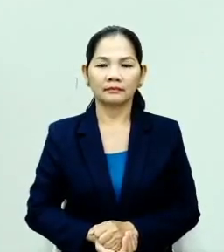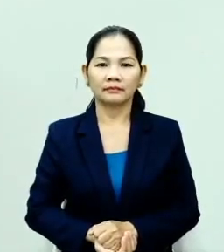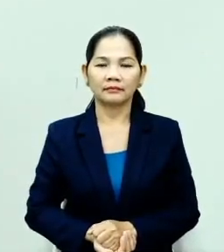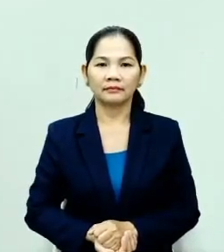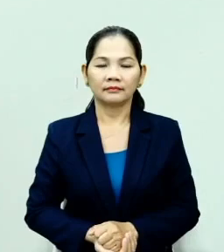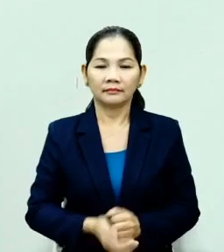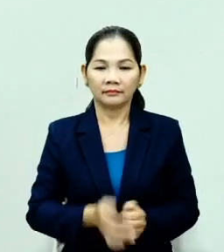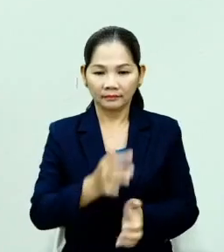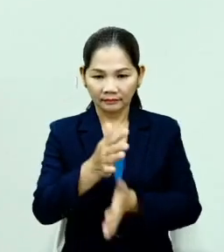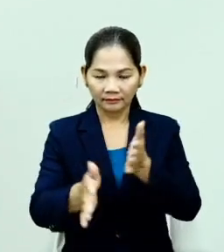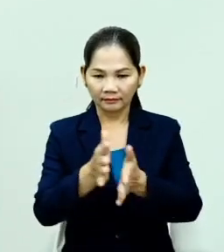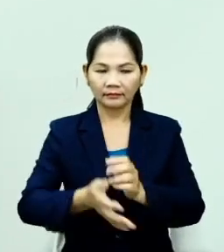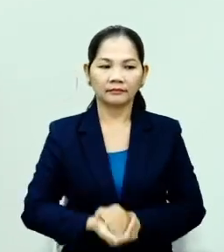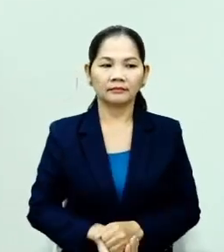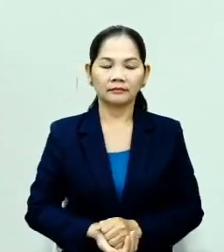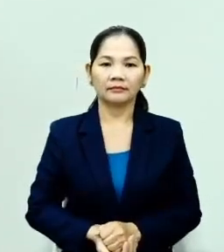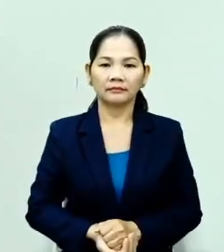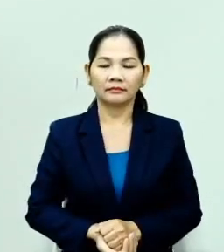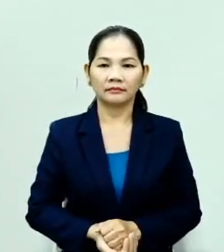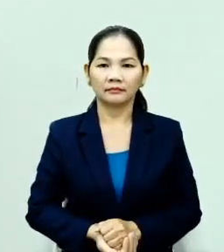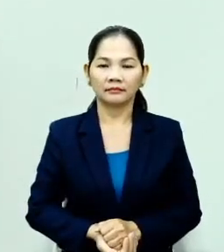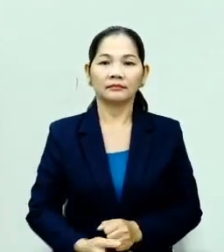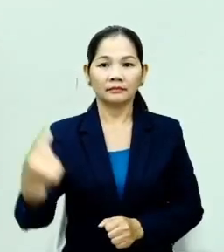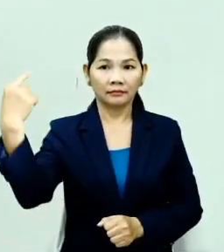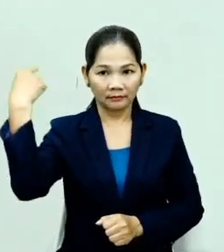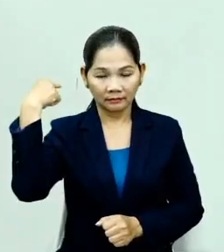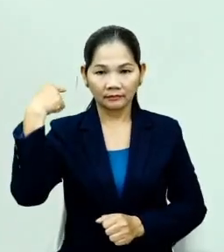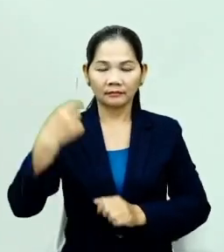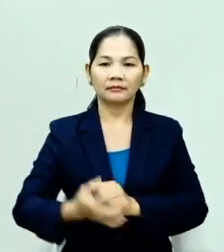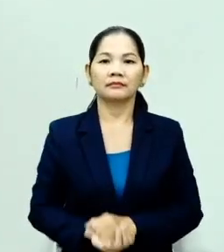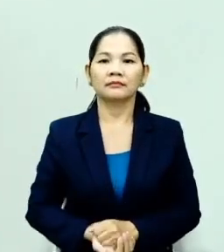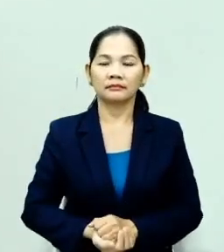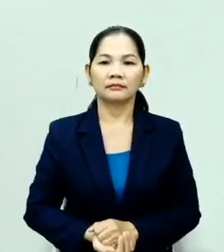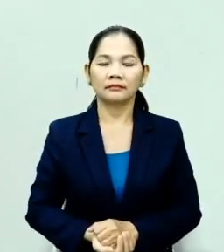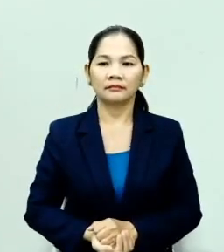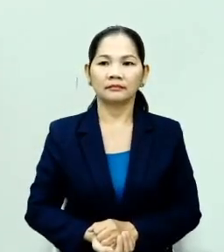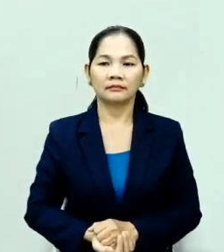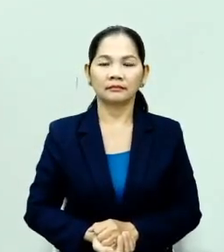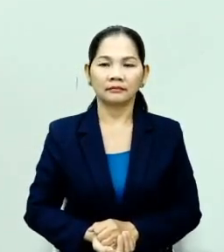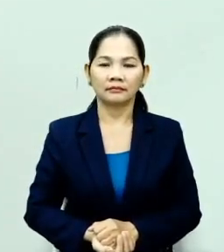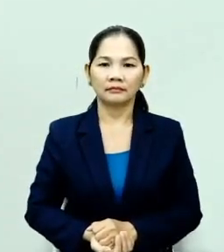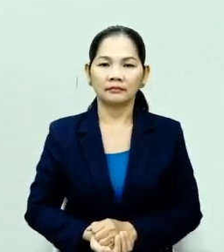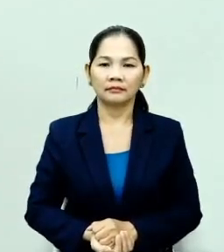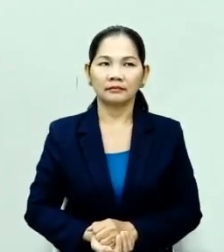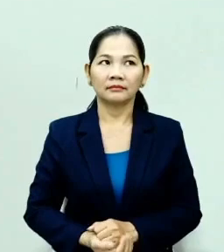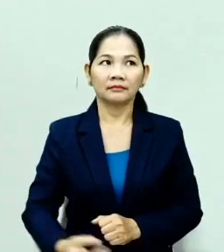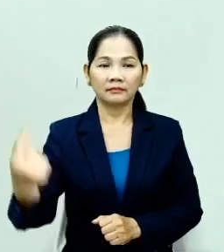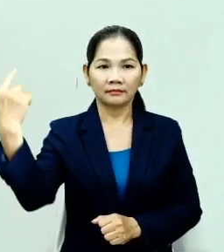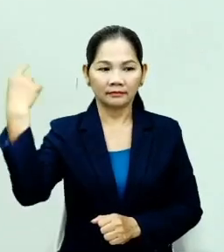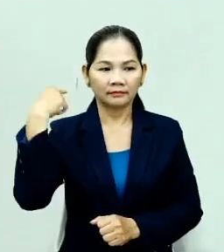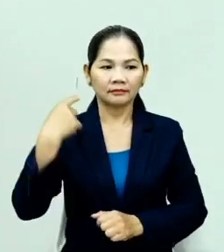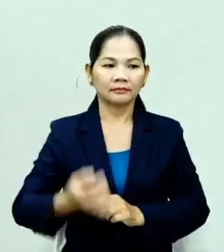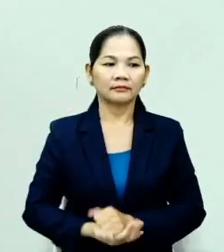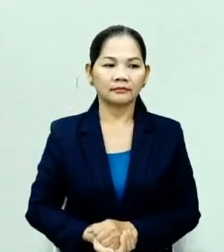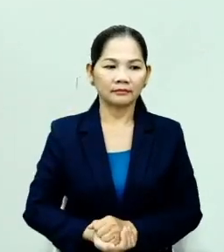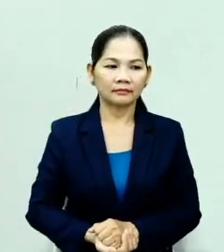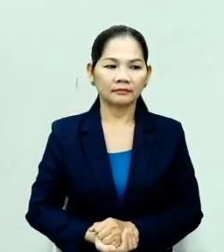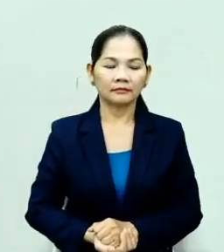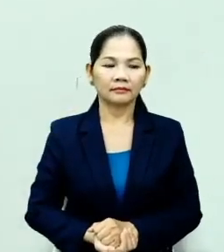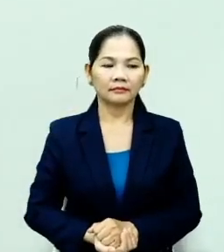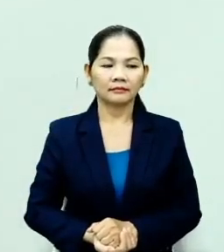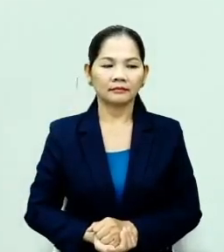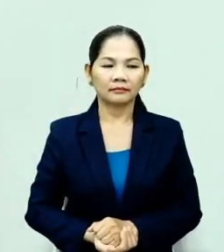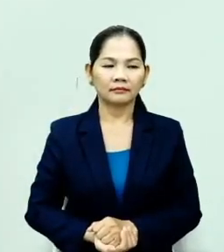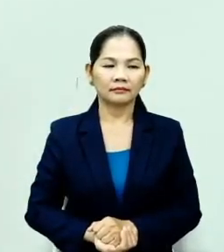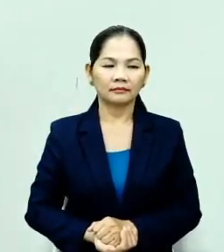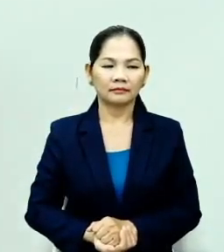cha bị này ăn thá mà sal mảnh cha mà đong tiết mà sal mảnh